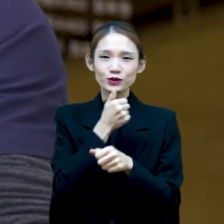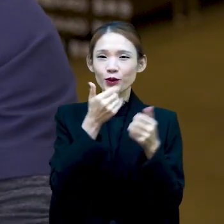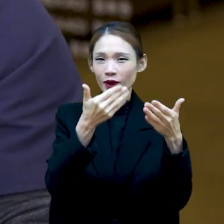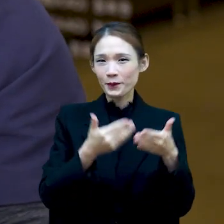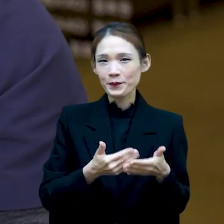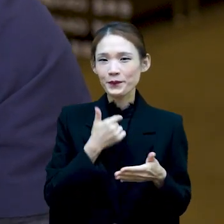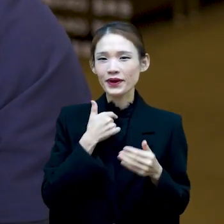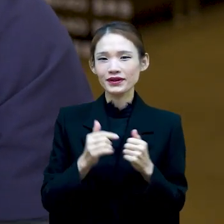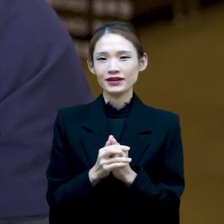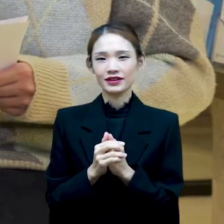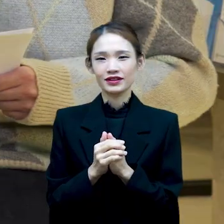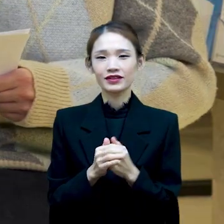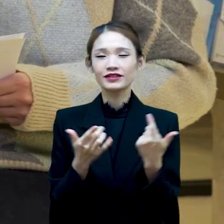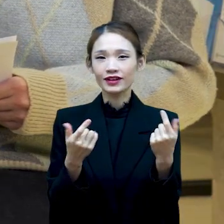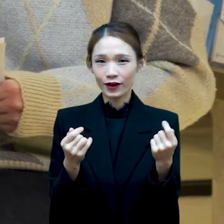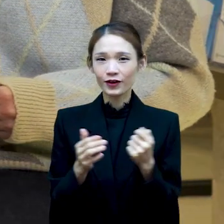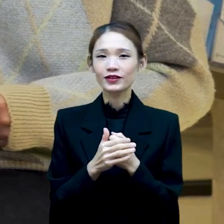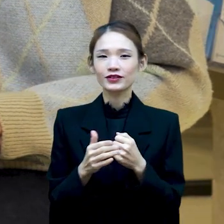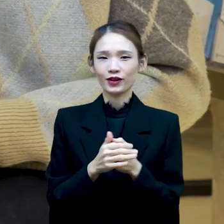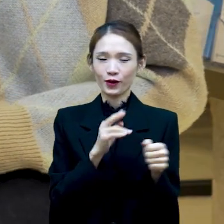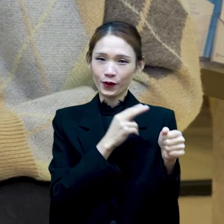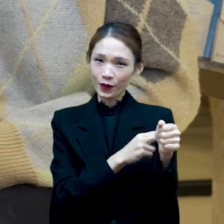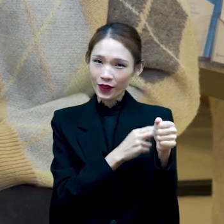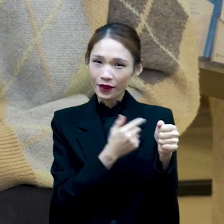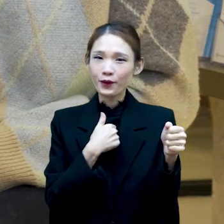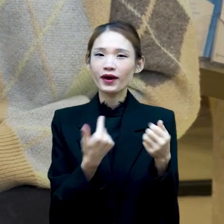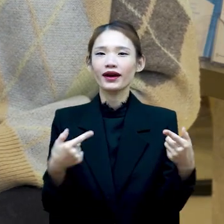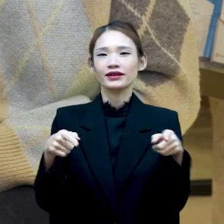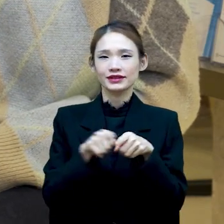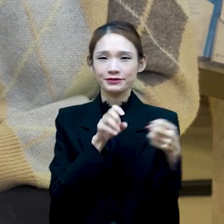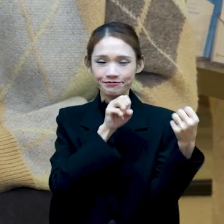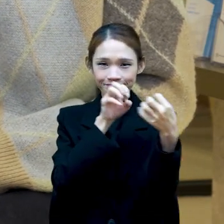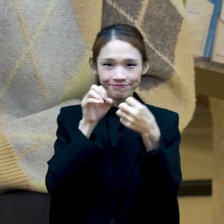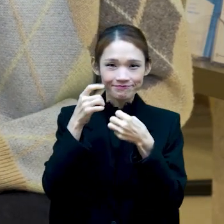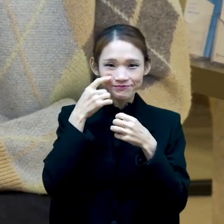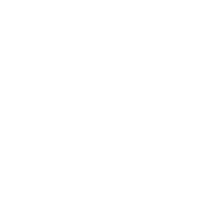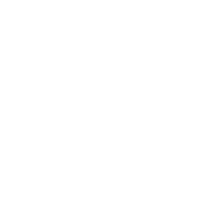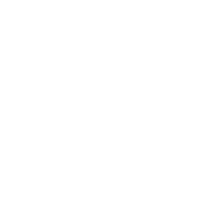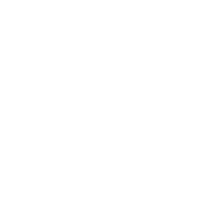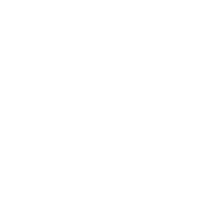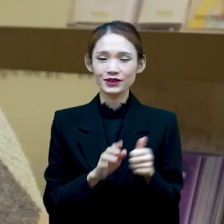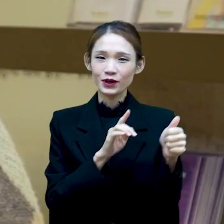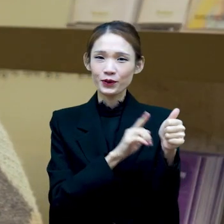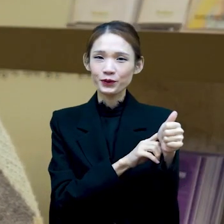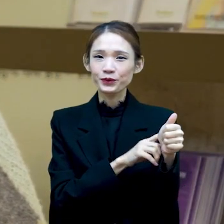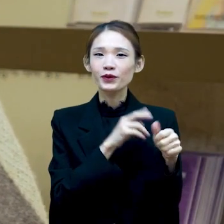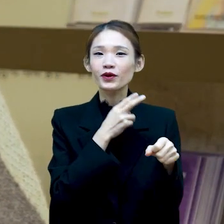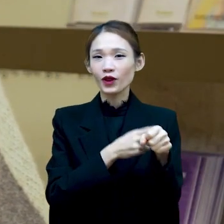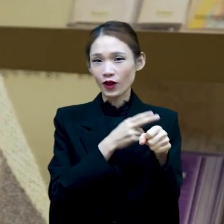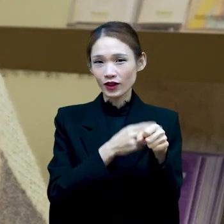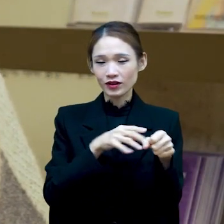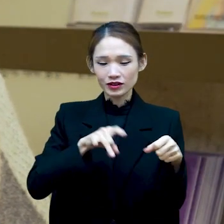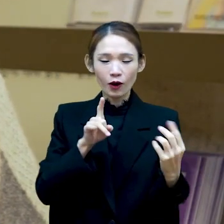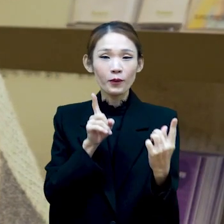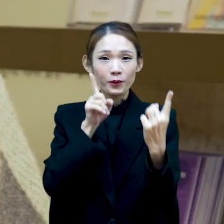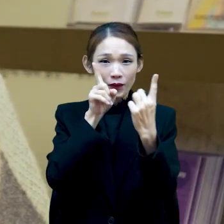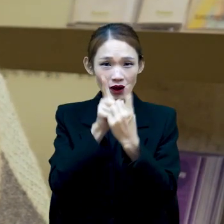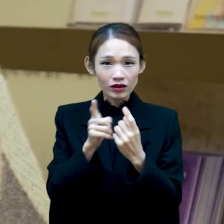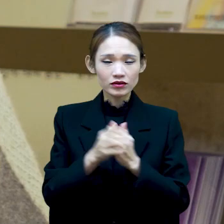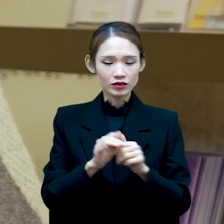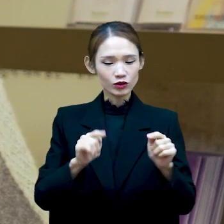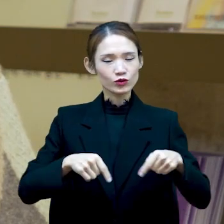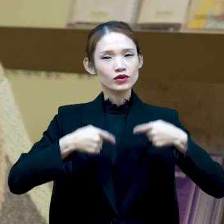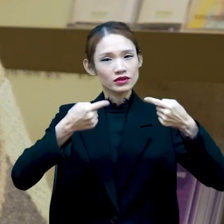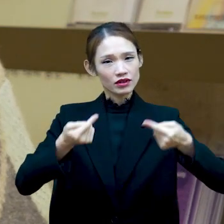했어야 되는데. 네네. 아무튼 그렇게 해서 우리 보현쌤이랑 얘기를 오늘 나눠보려고 해요. 우리 보현쌤을 처음 보는